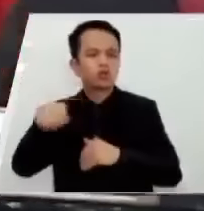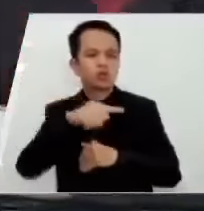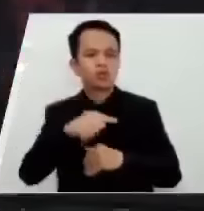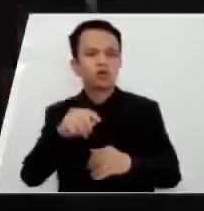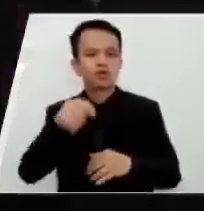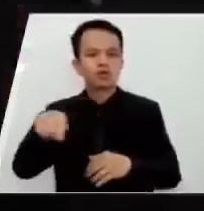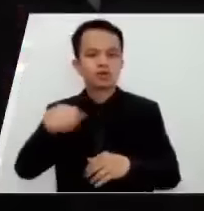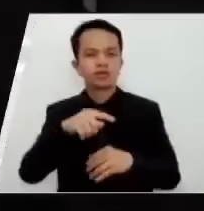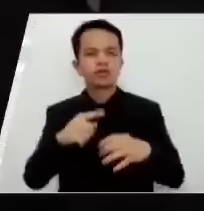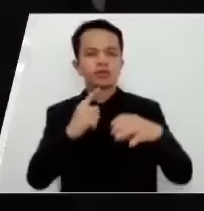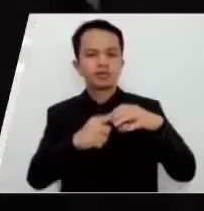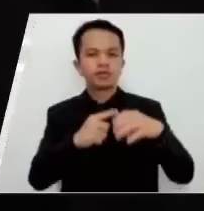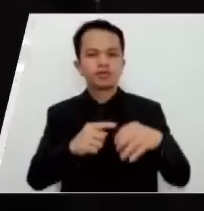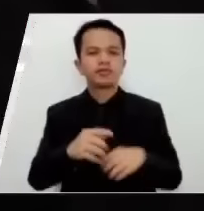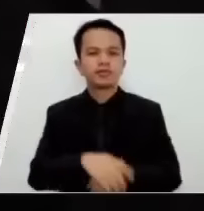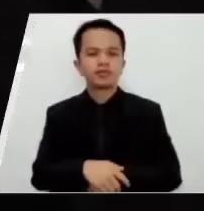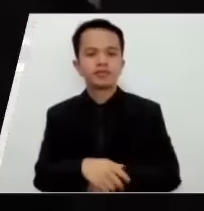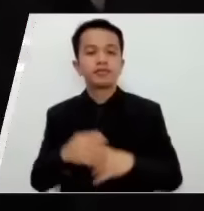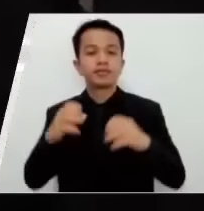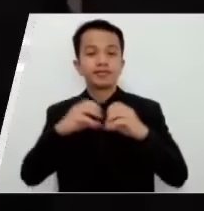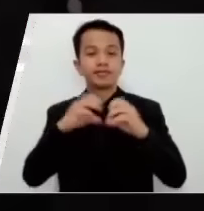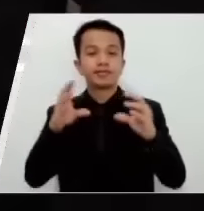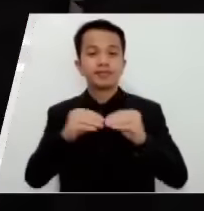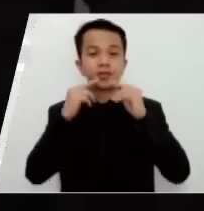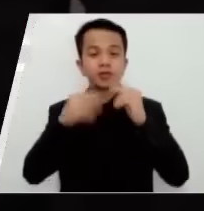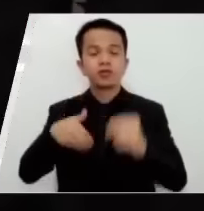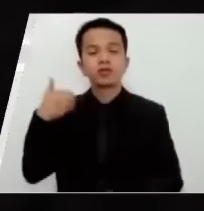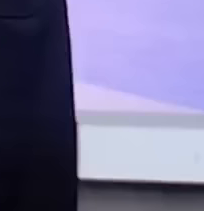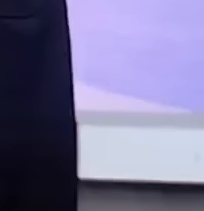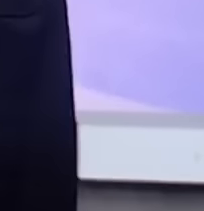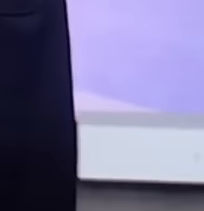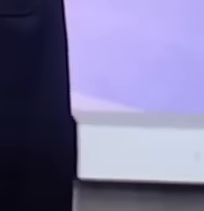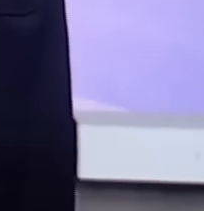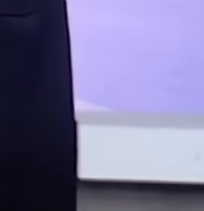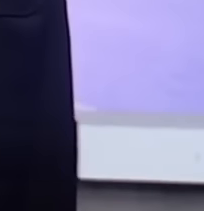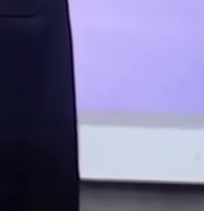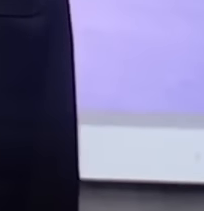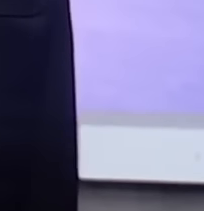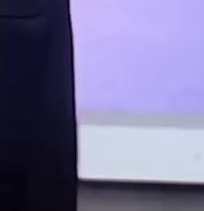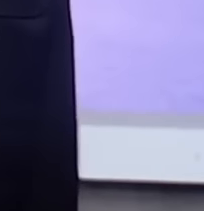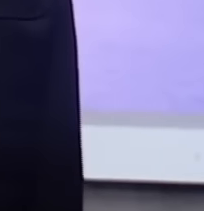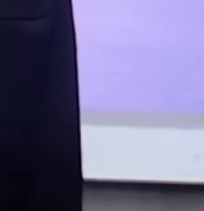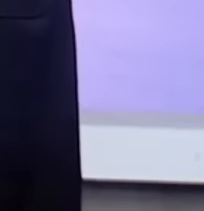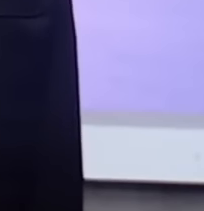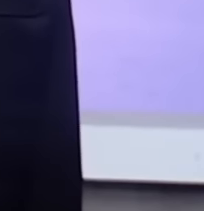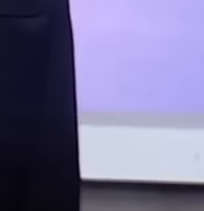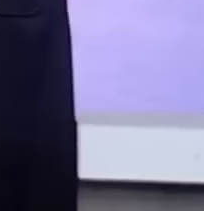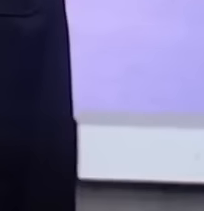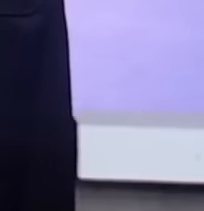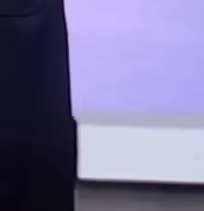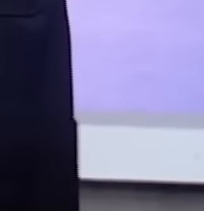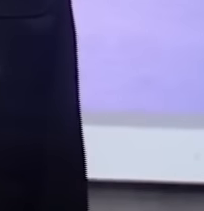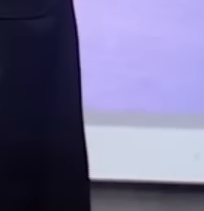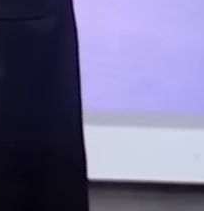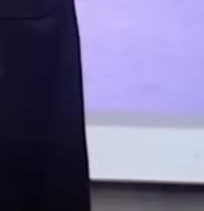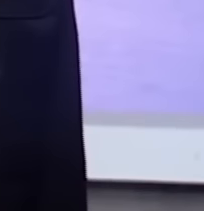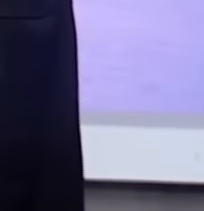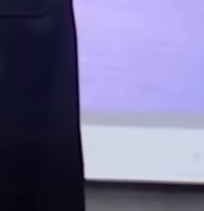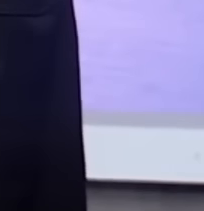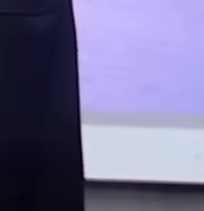integrated news obri carampel ang inyong saksi mga kapuso sama-sama tayong maging